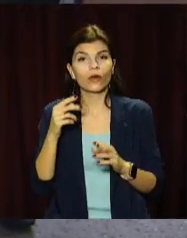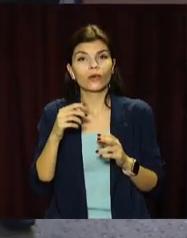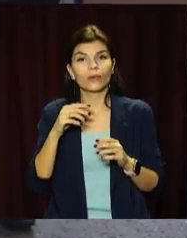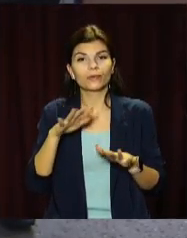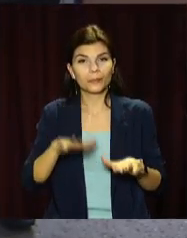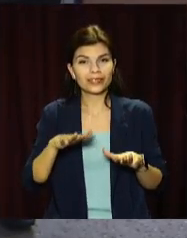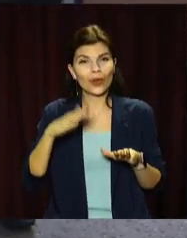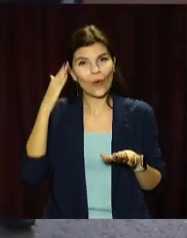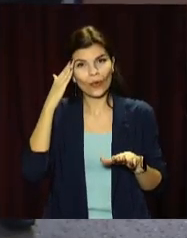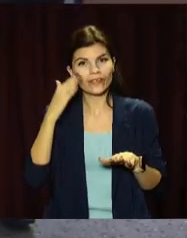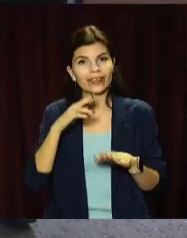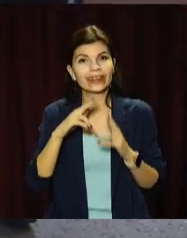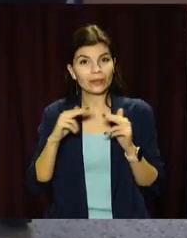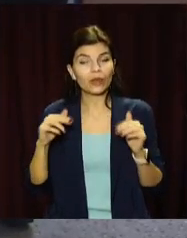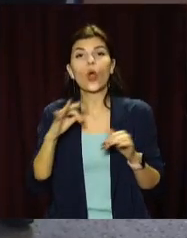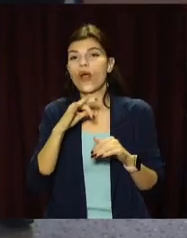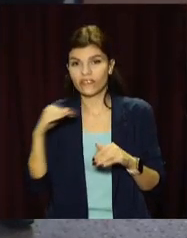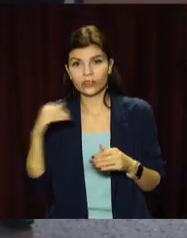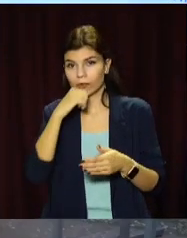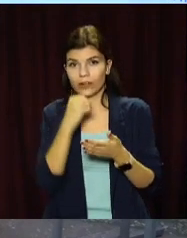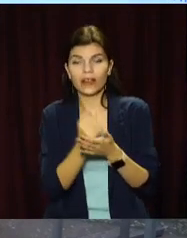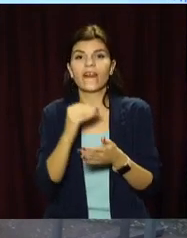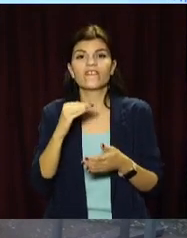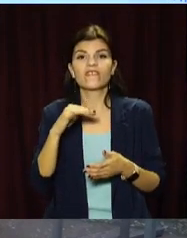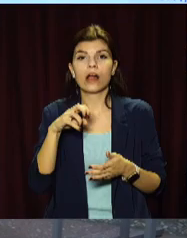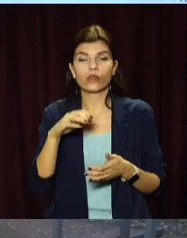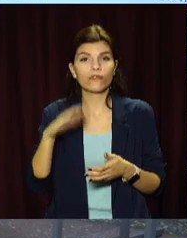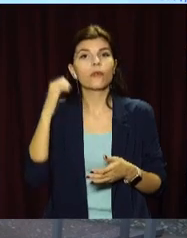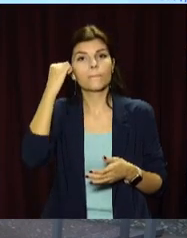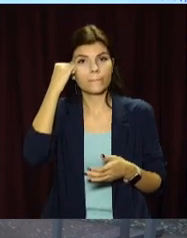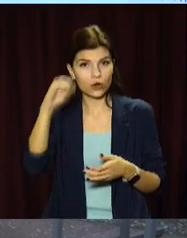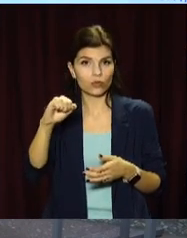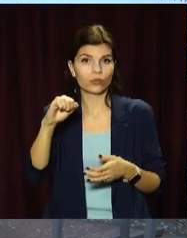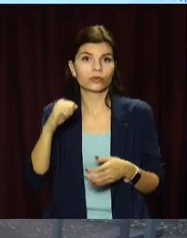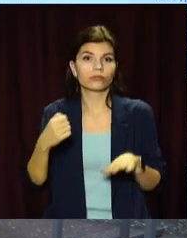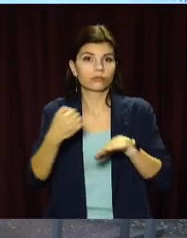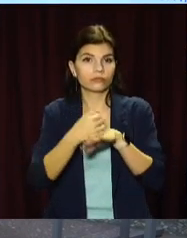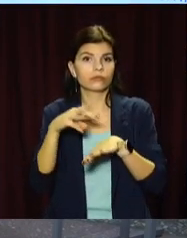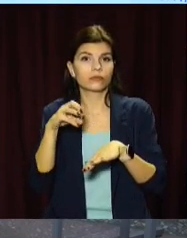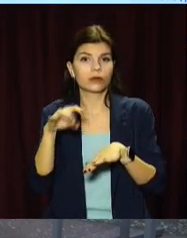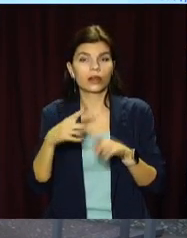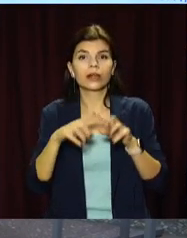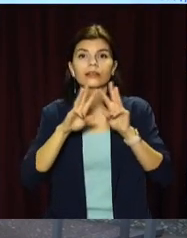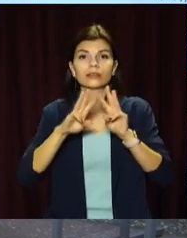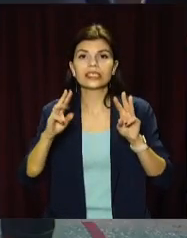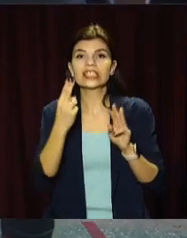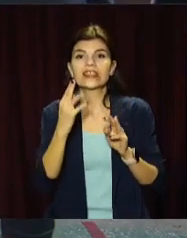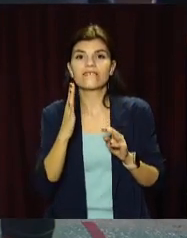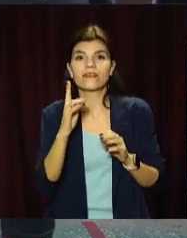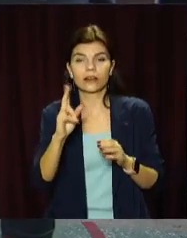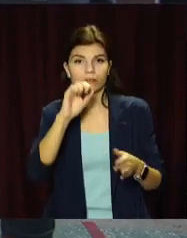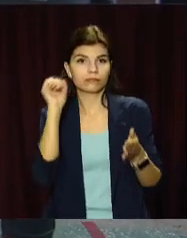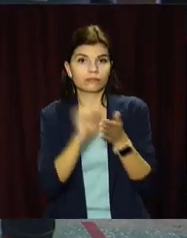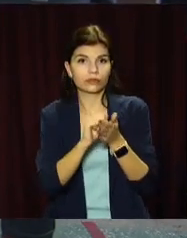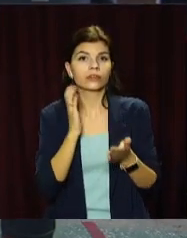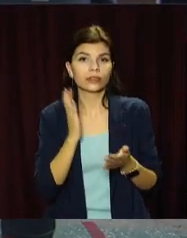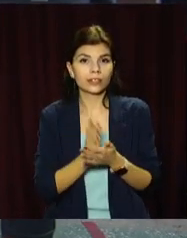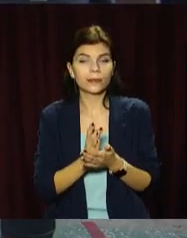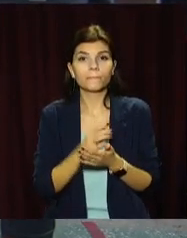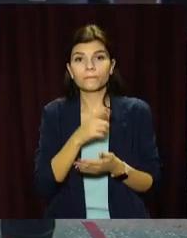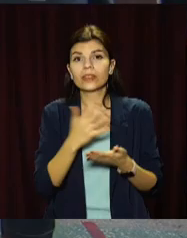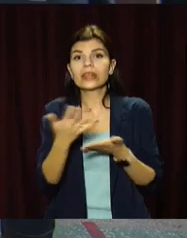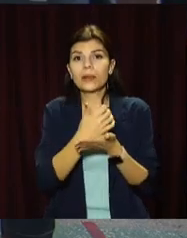Дніпра і офіційно визнав Бориса Філатова переможцем. Ці дані оприлюднені на сайті ЦВК. Чинний міський голова набрав 4